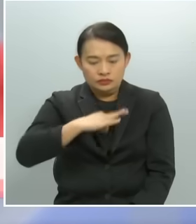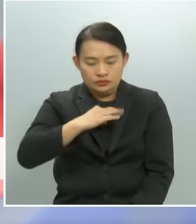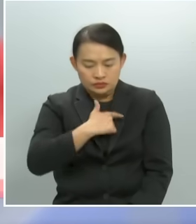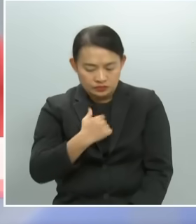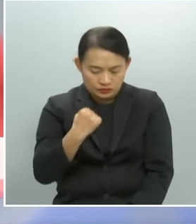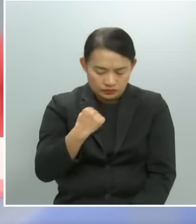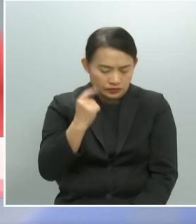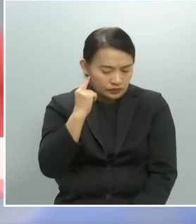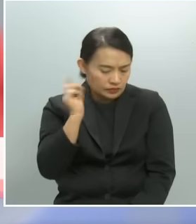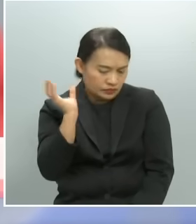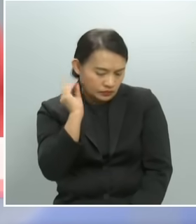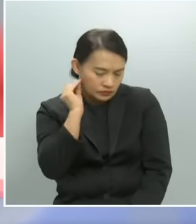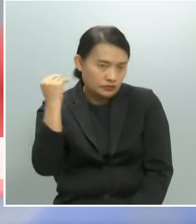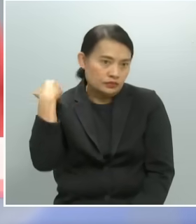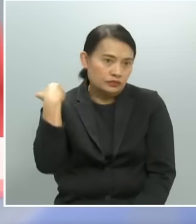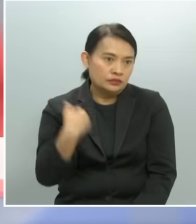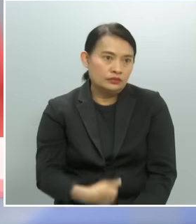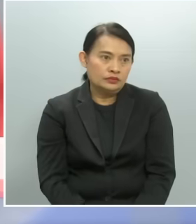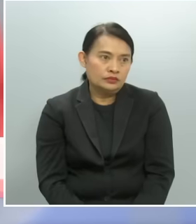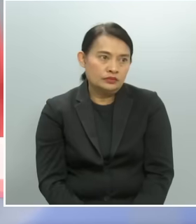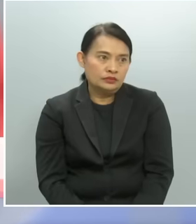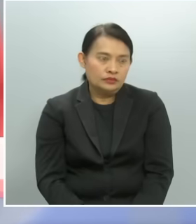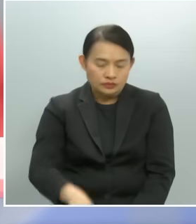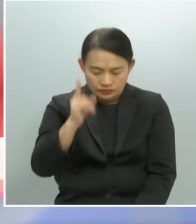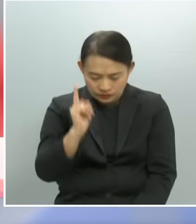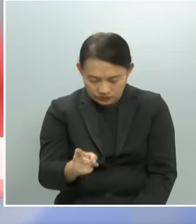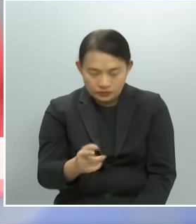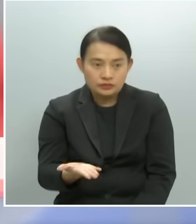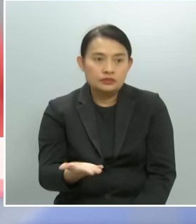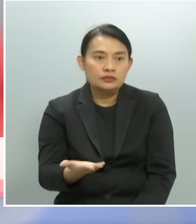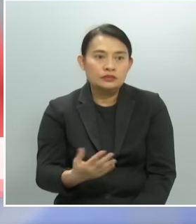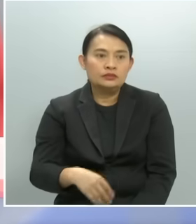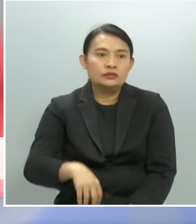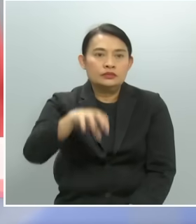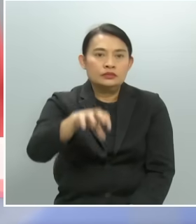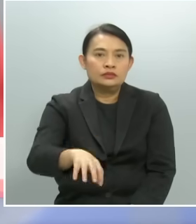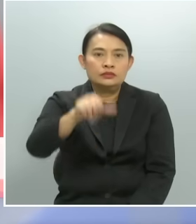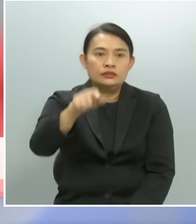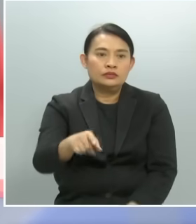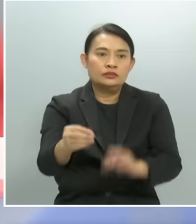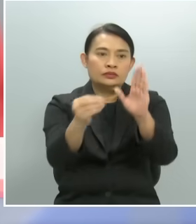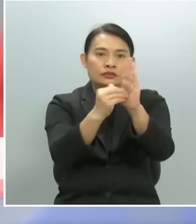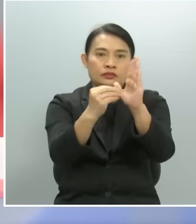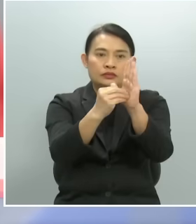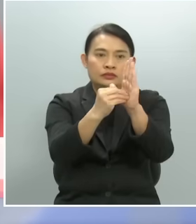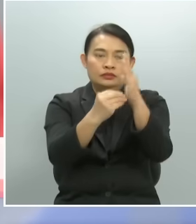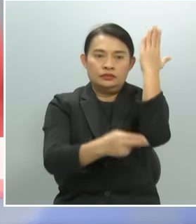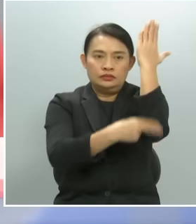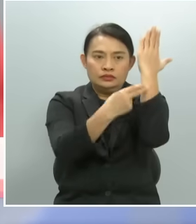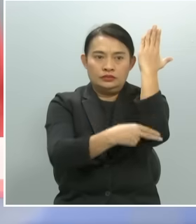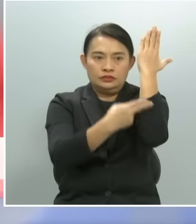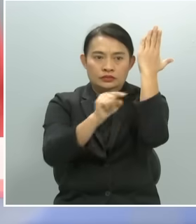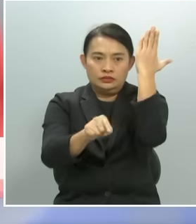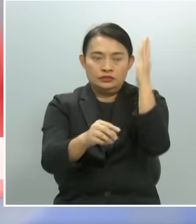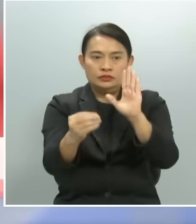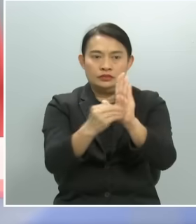ยังนั่งฟังอยู่เลยในตัวเมืองที่กรุงเทพฯใช่เป็น